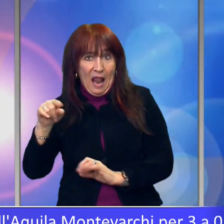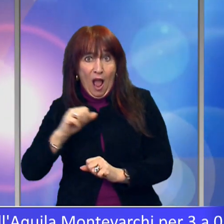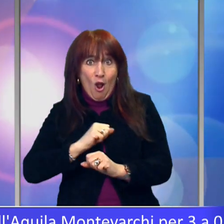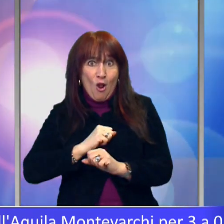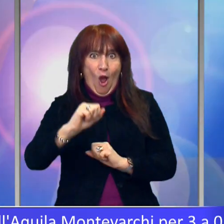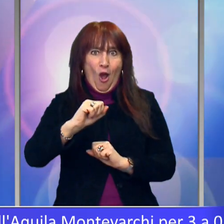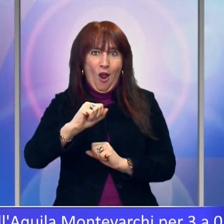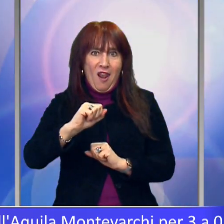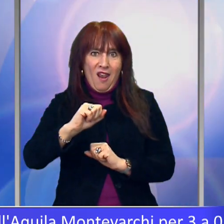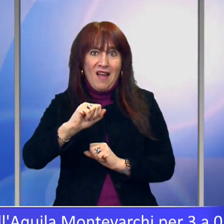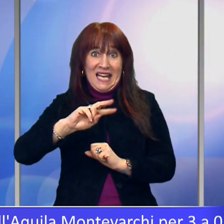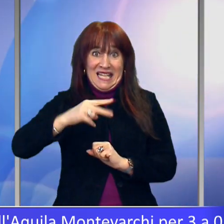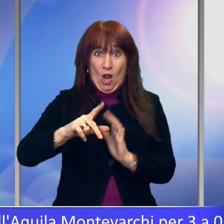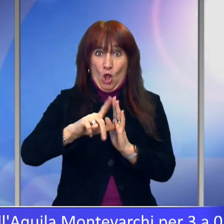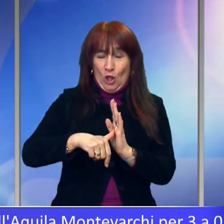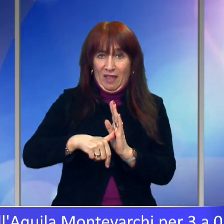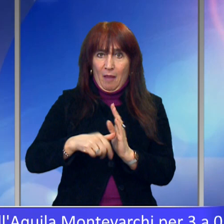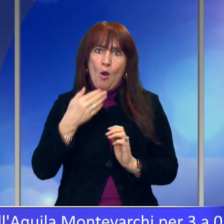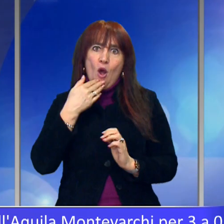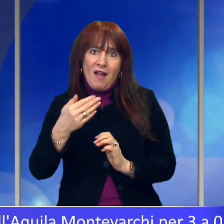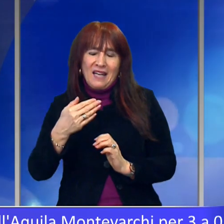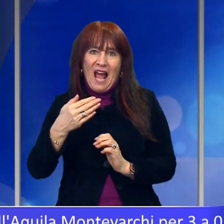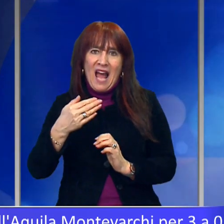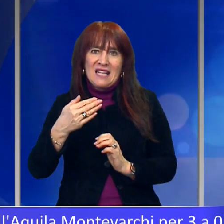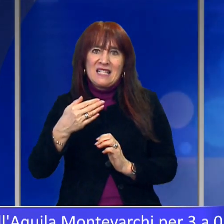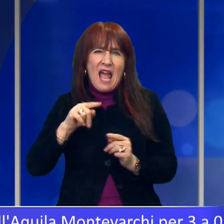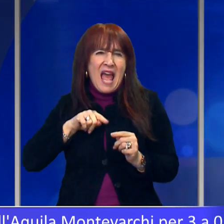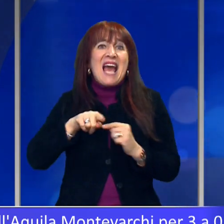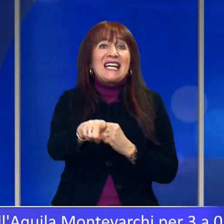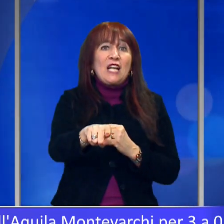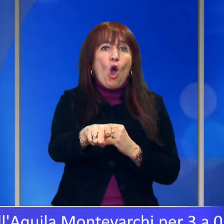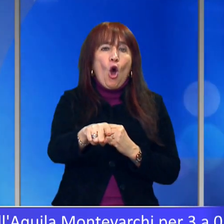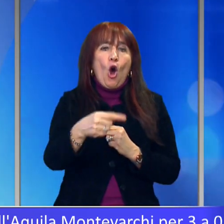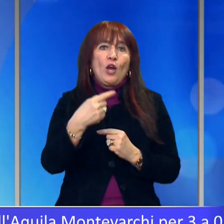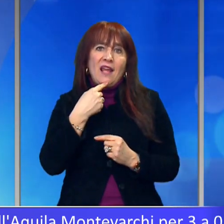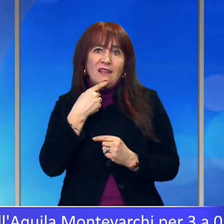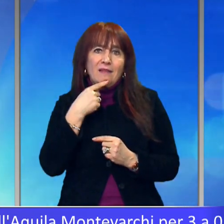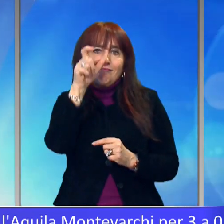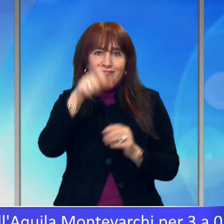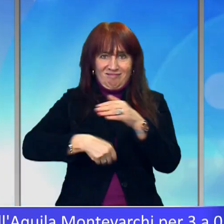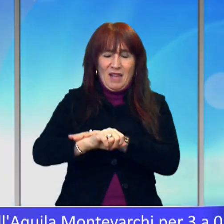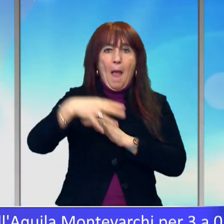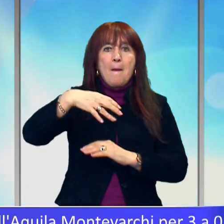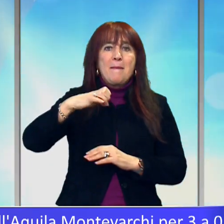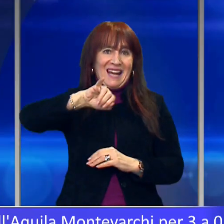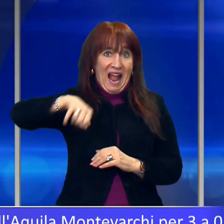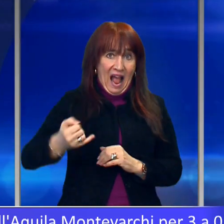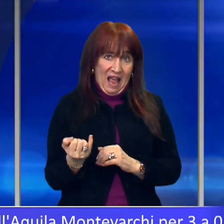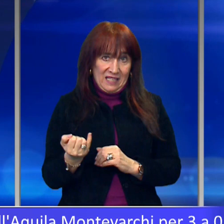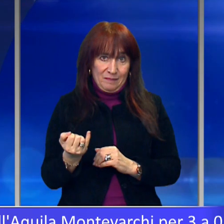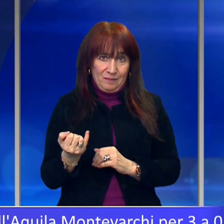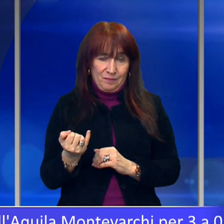la partita nella ripresa con un calcio di rigore messo a Segno da Merkel